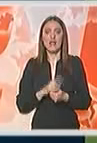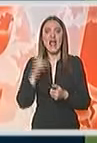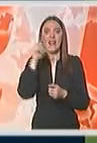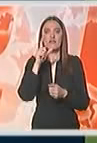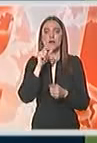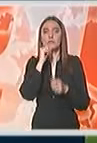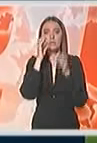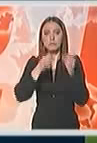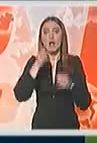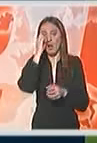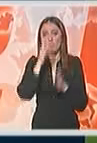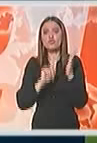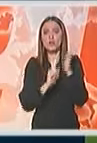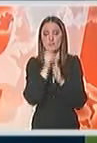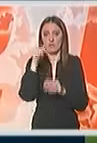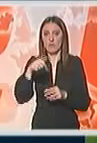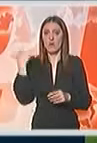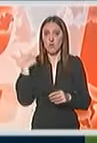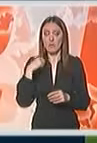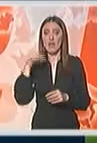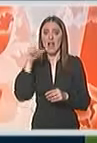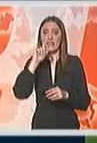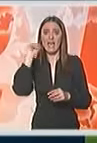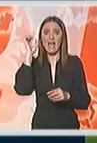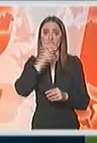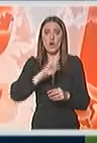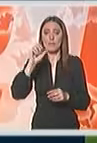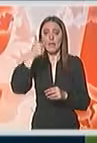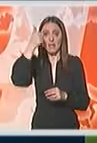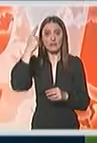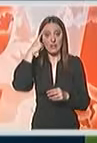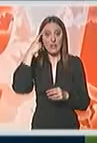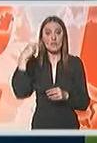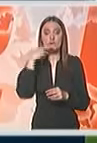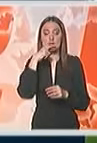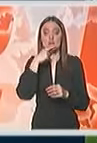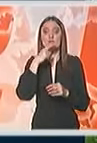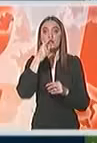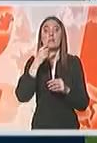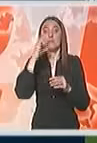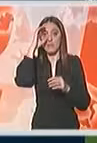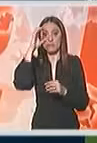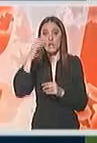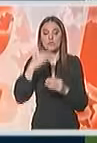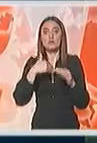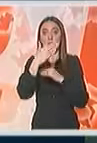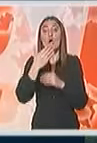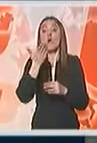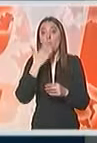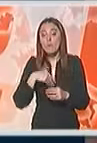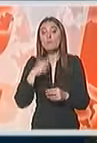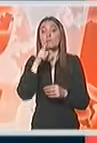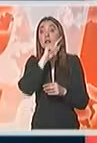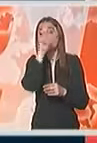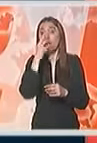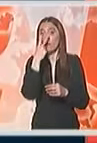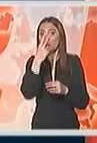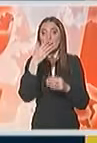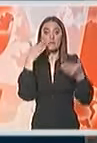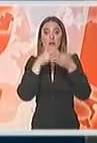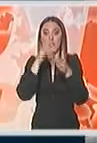Liverpool beleži vrlo loše rezultate ove sezone Lige Evrope, jedini način da se crveni iskupe pred navijačima. Hoće li uspjeti u tome, pogledajte u